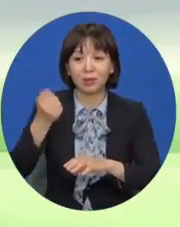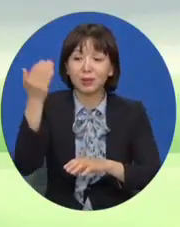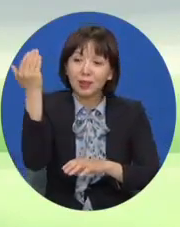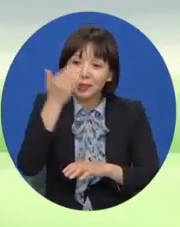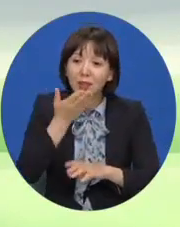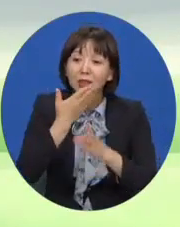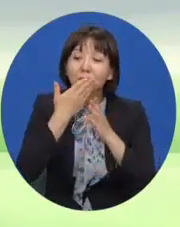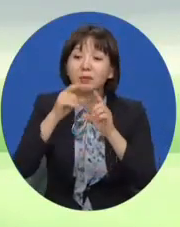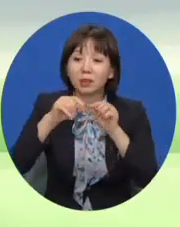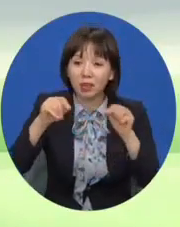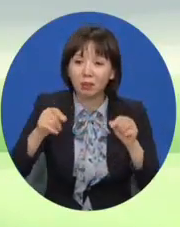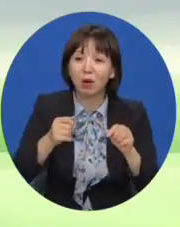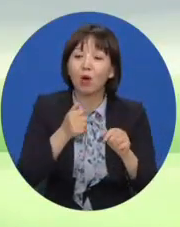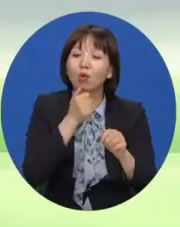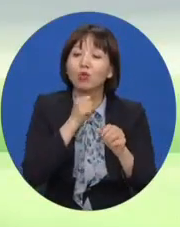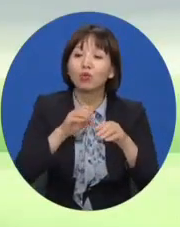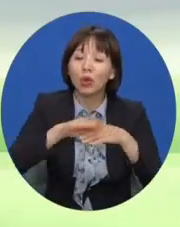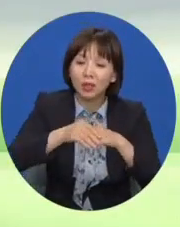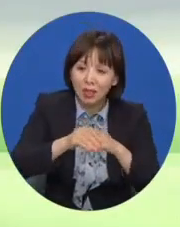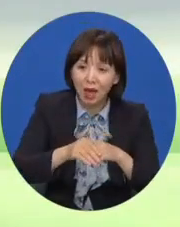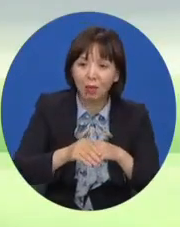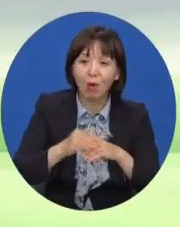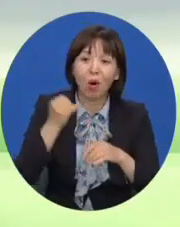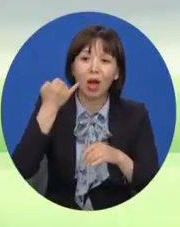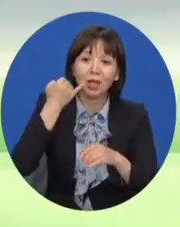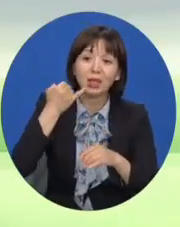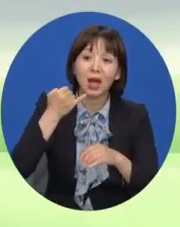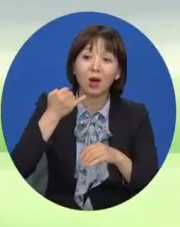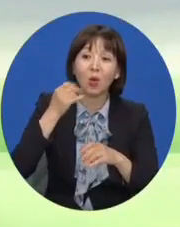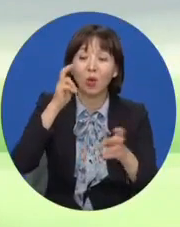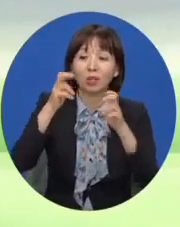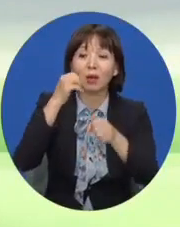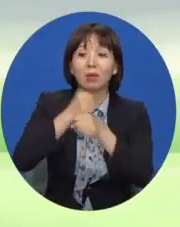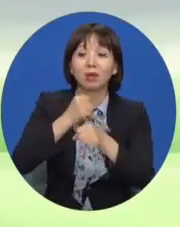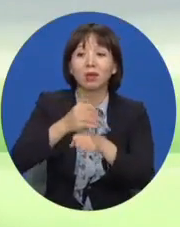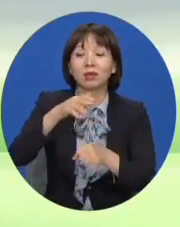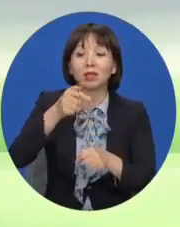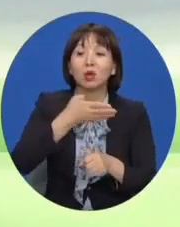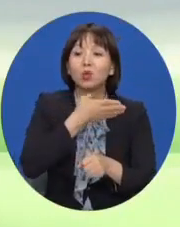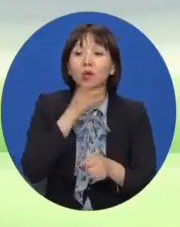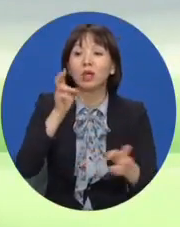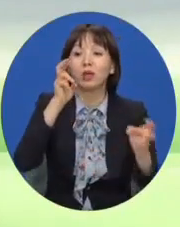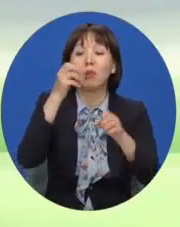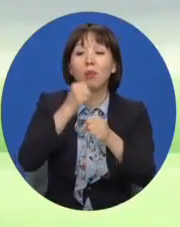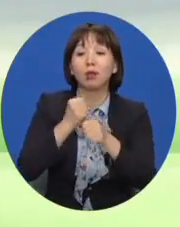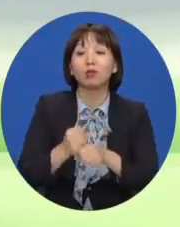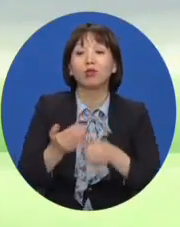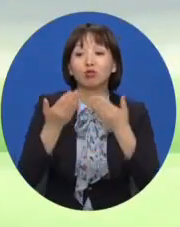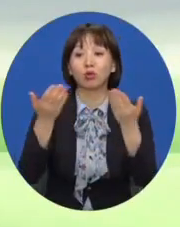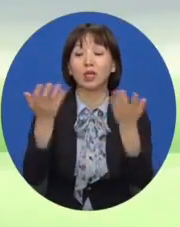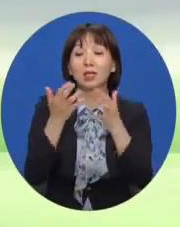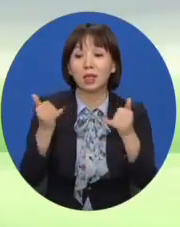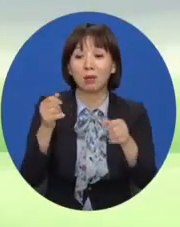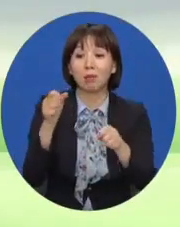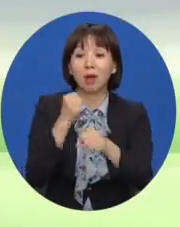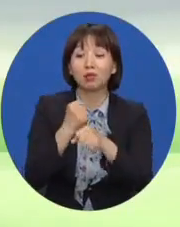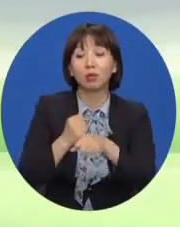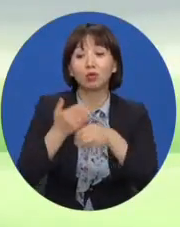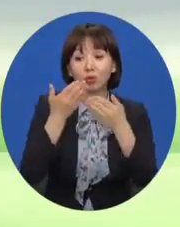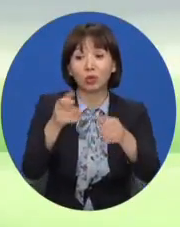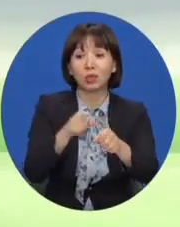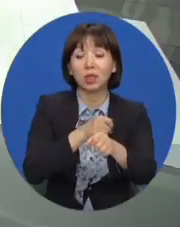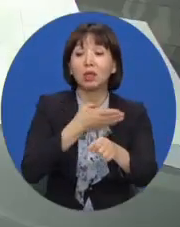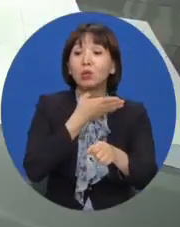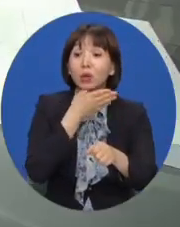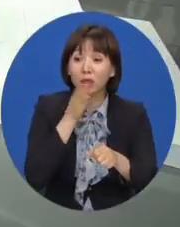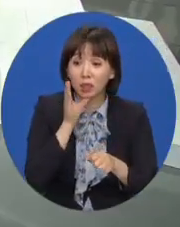공장 어르신은 맛 잘 보죠. 간장 공장 만들어서 제천시를 기업을 노인 기업도 만들어주고 또 일거리도 만들어주고 또 특히 노인들